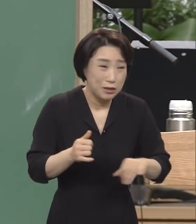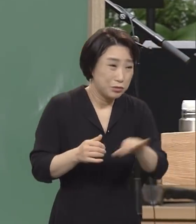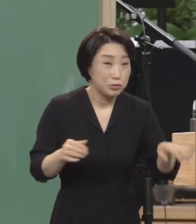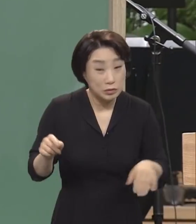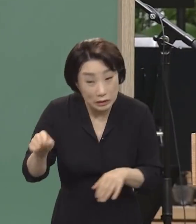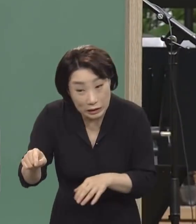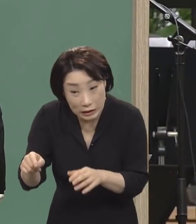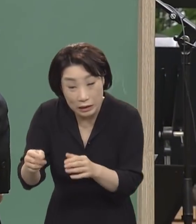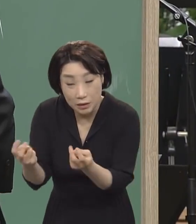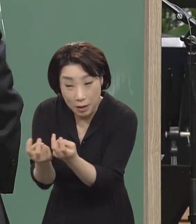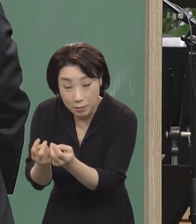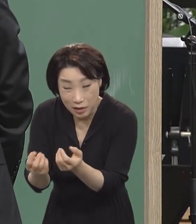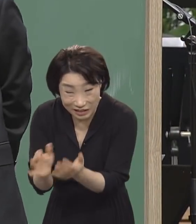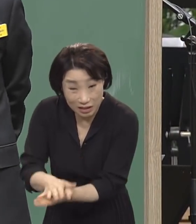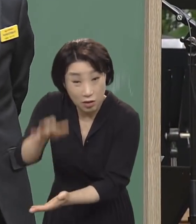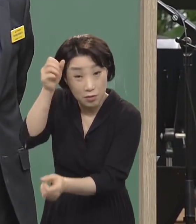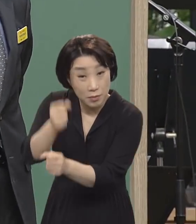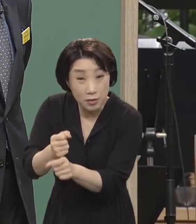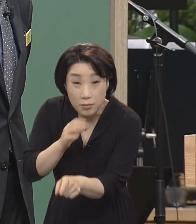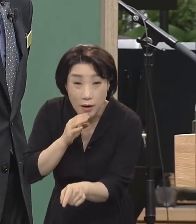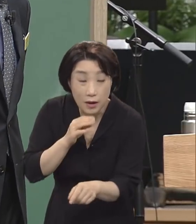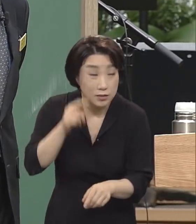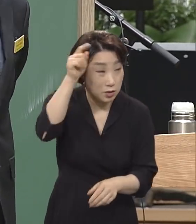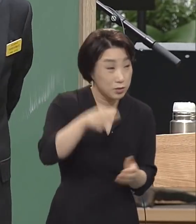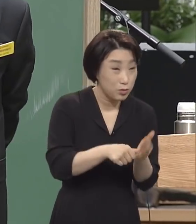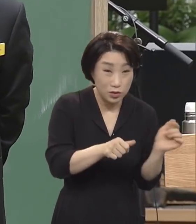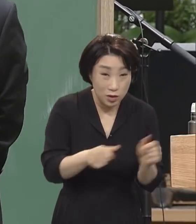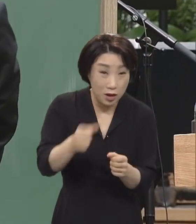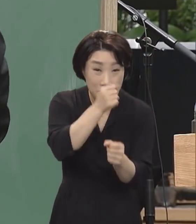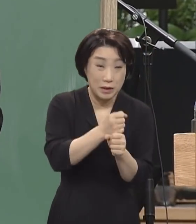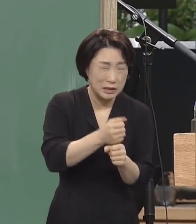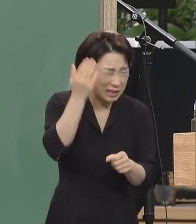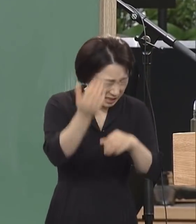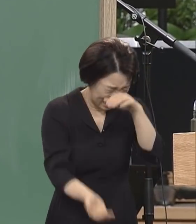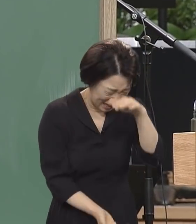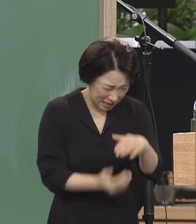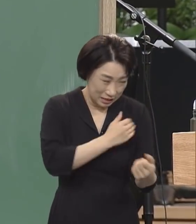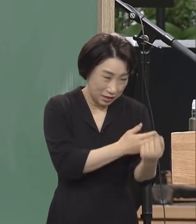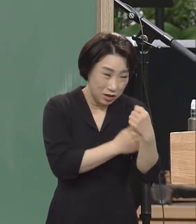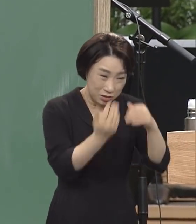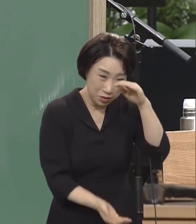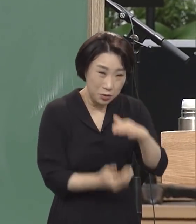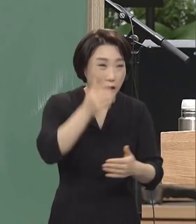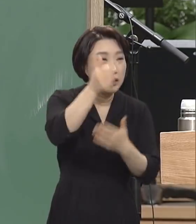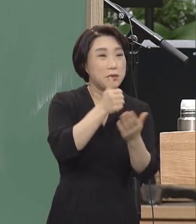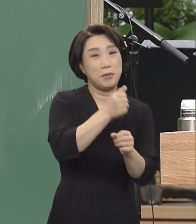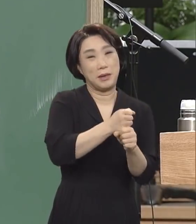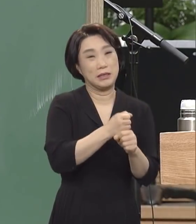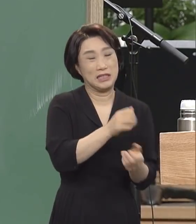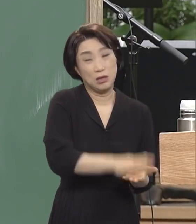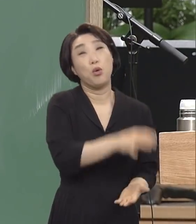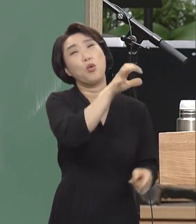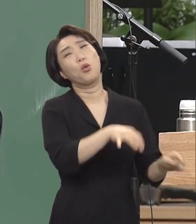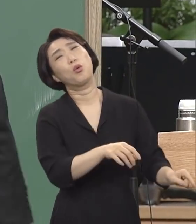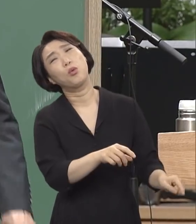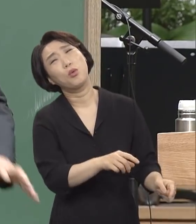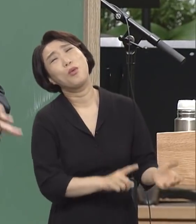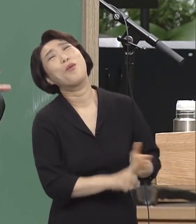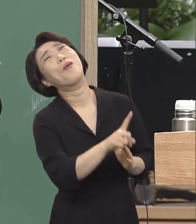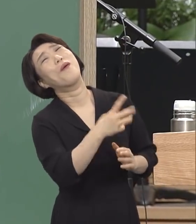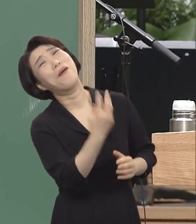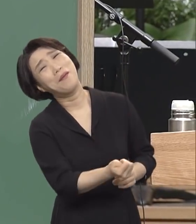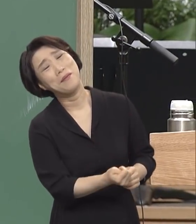뜨겁게 온 것이고 천지 만물을 지으신 전지 전능하신 분이 뜨겁게 온 것은 얼마나 뜨겁겠는가